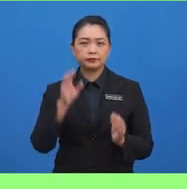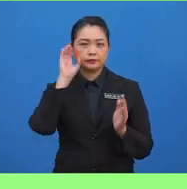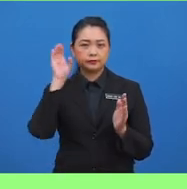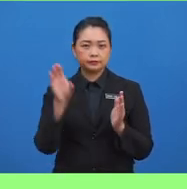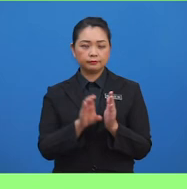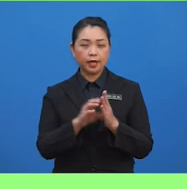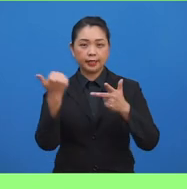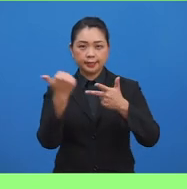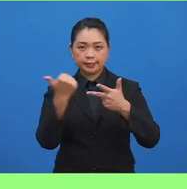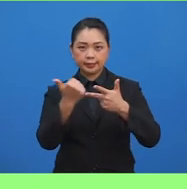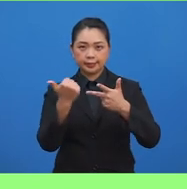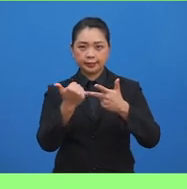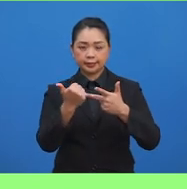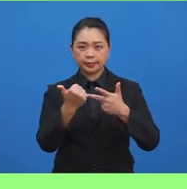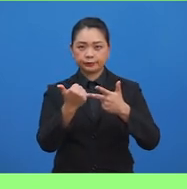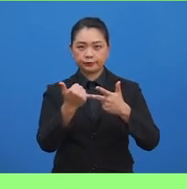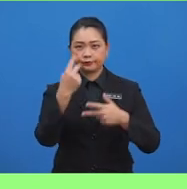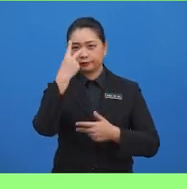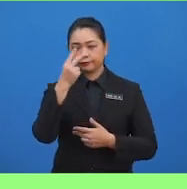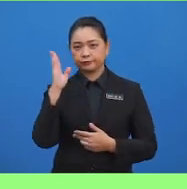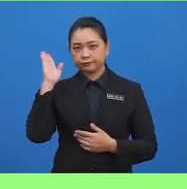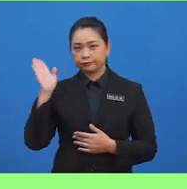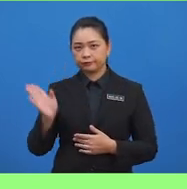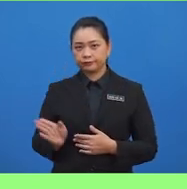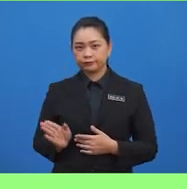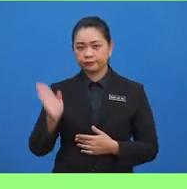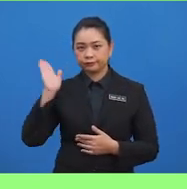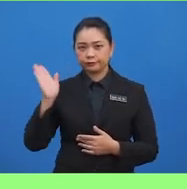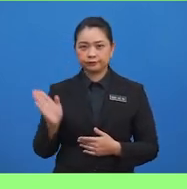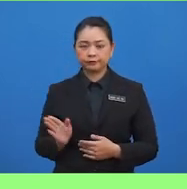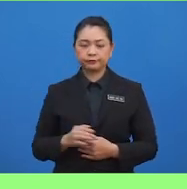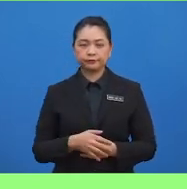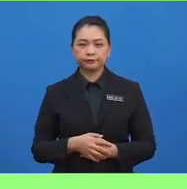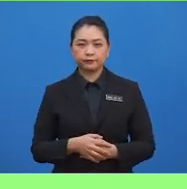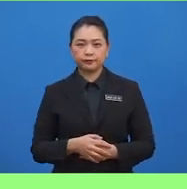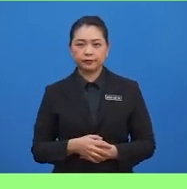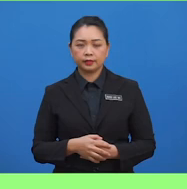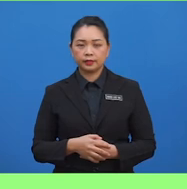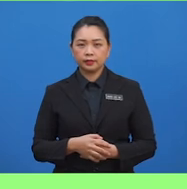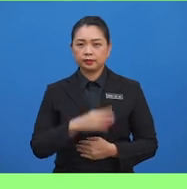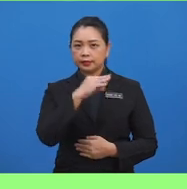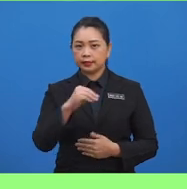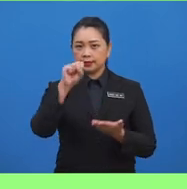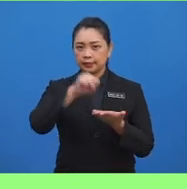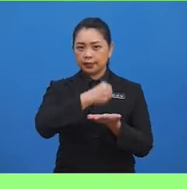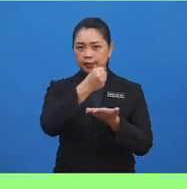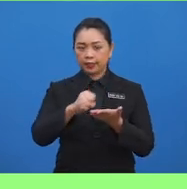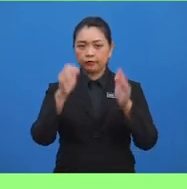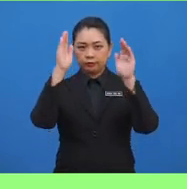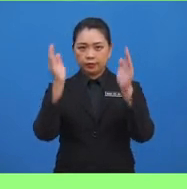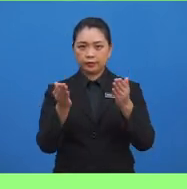gambar ketiga Perhatikan gambar ini serta syair